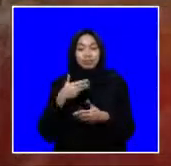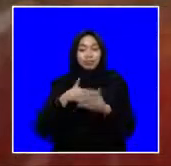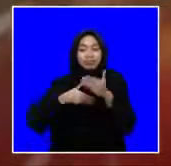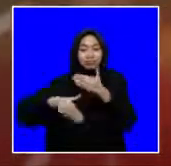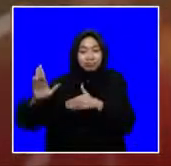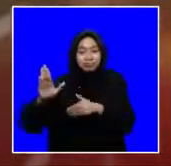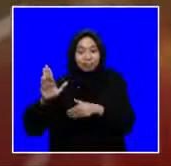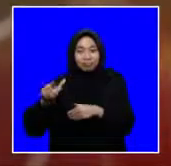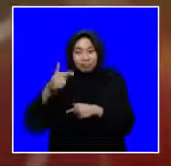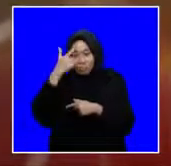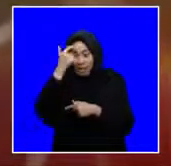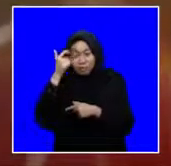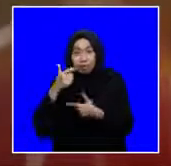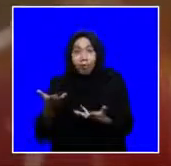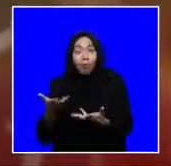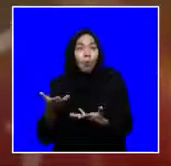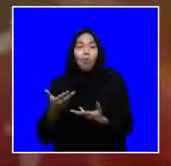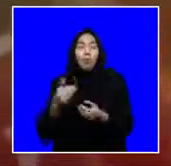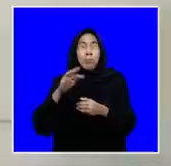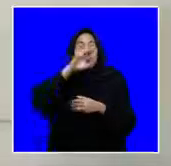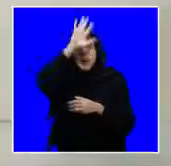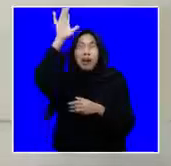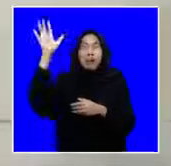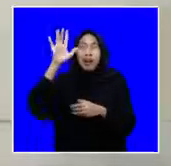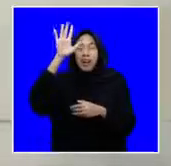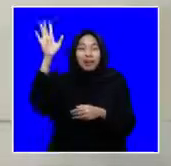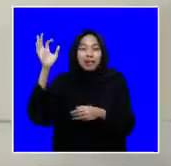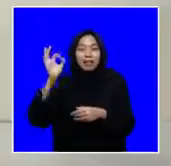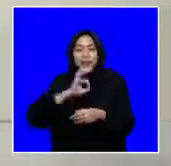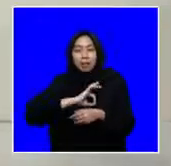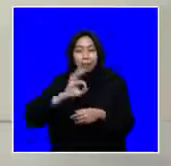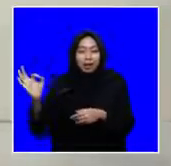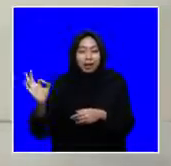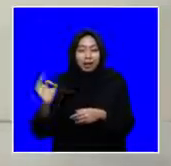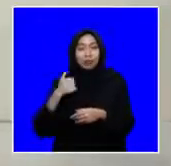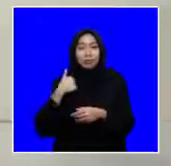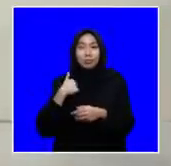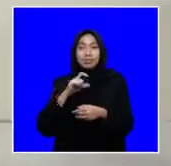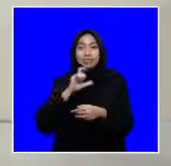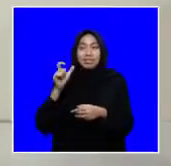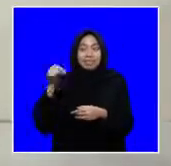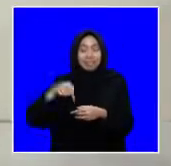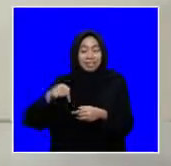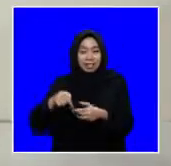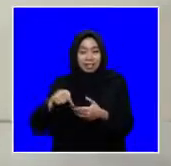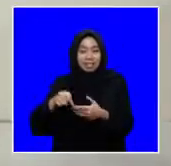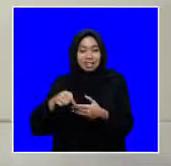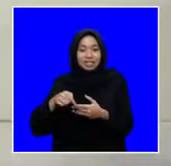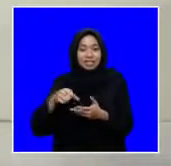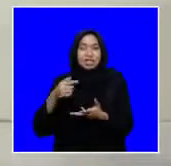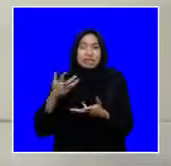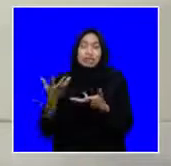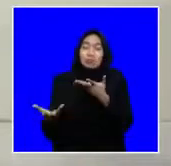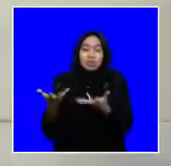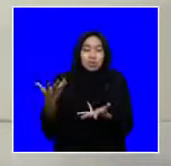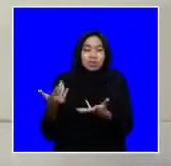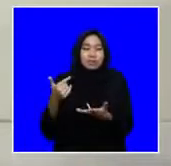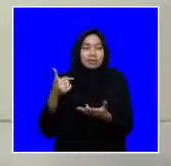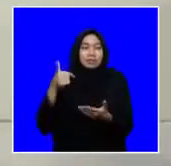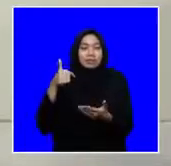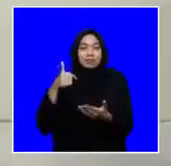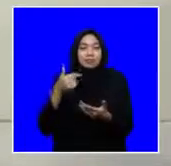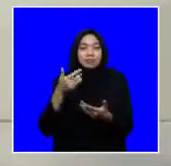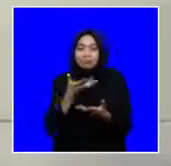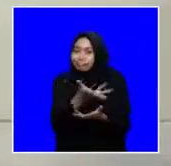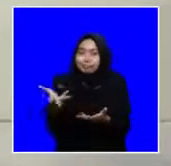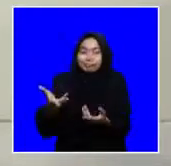negeri. Saya tidak pernah membayangkan bahwa apapun yang saya capai hari ini mungkin. Sekarang rasanya